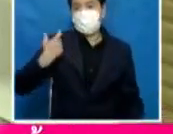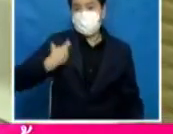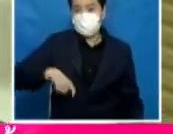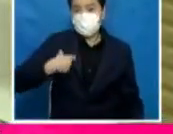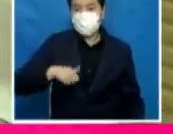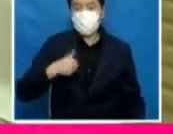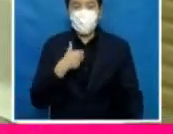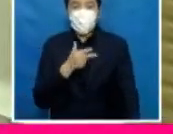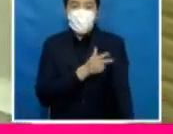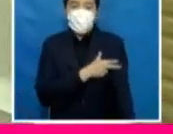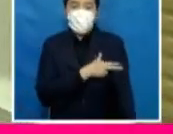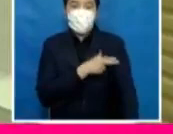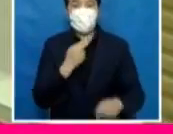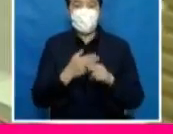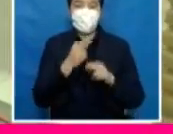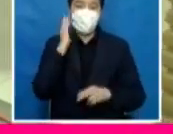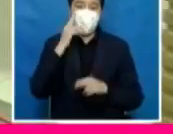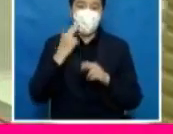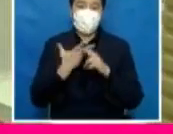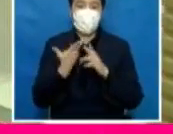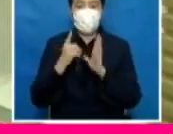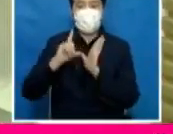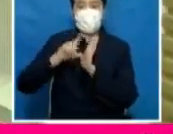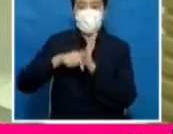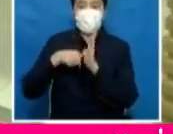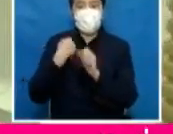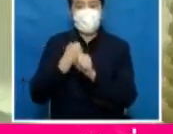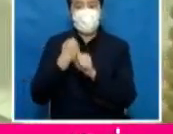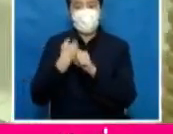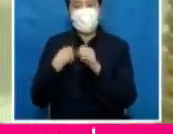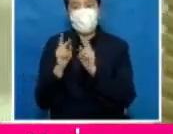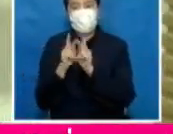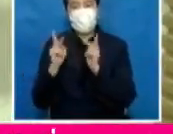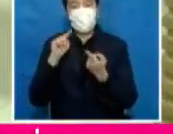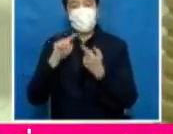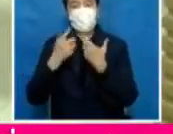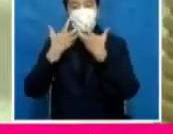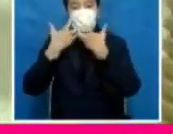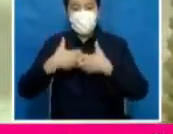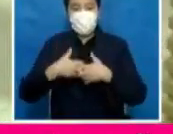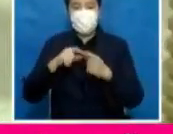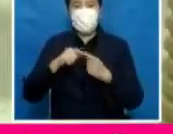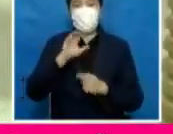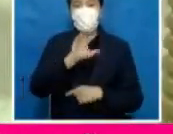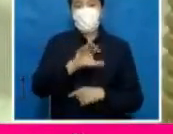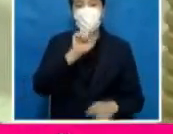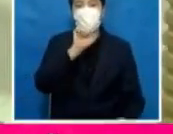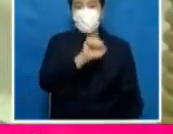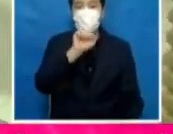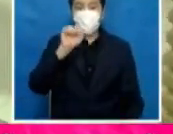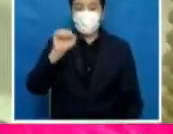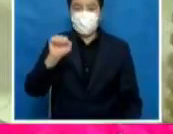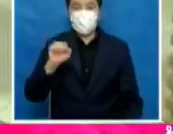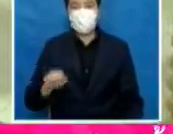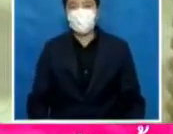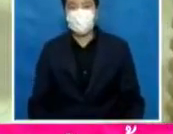ดร.เศรษฐพลเลี้ยวไพโรธเลขานุการประจำคณะกรรมการการอุตสาหกรรมสภาผู้แทนราษฎร